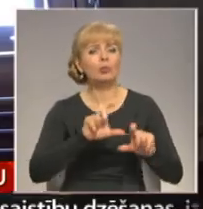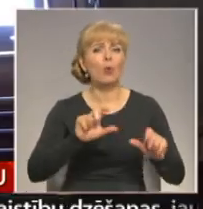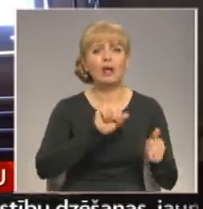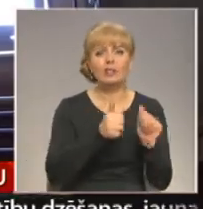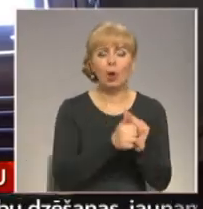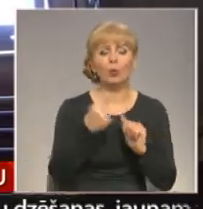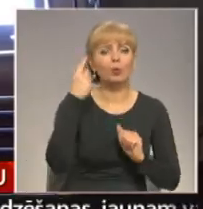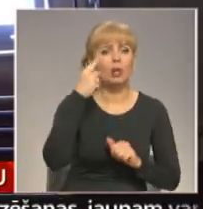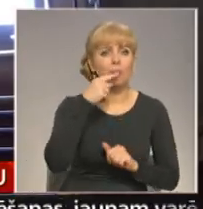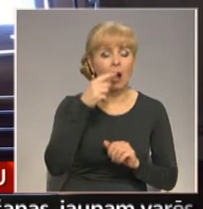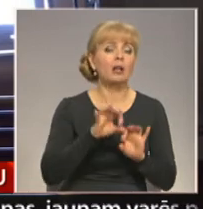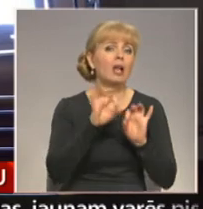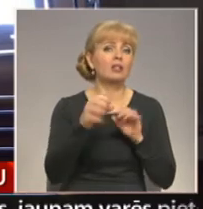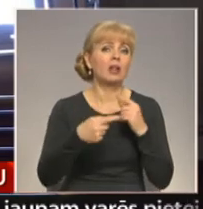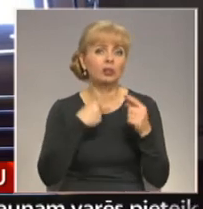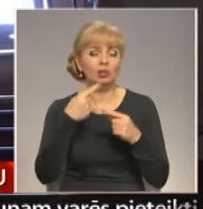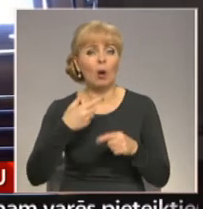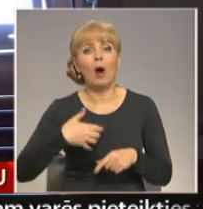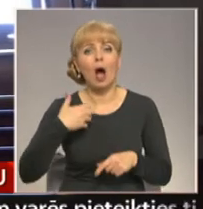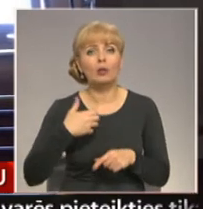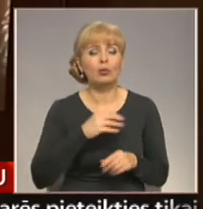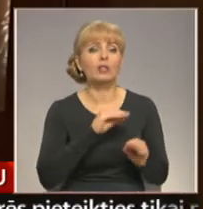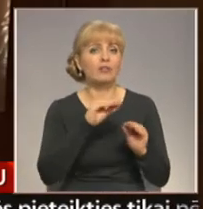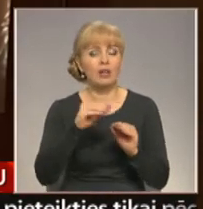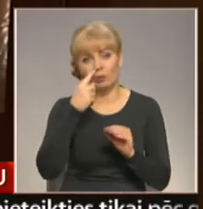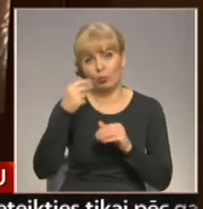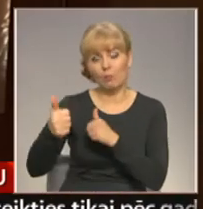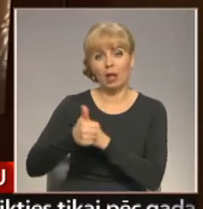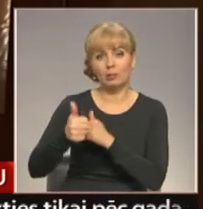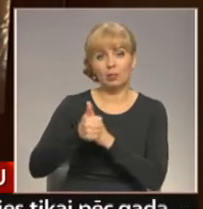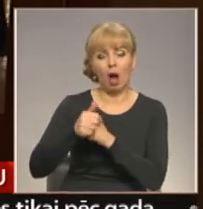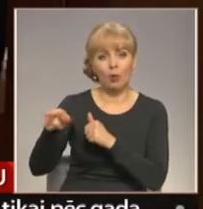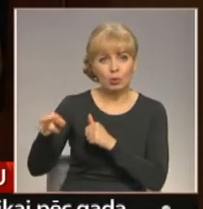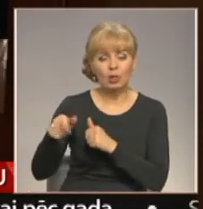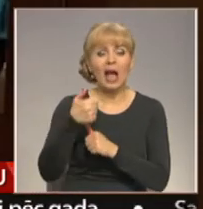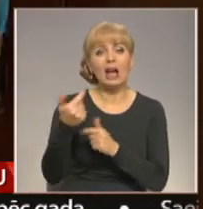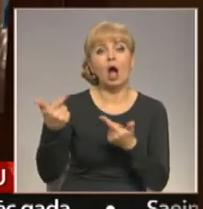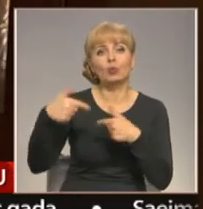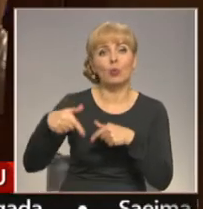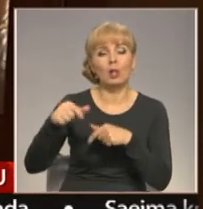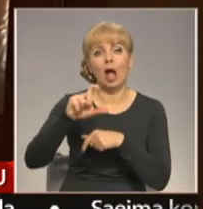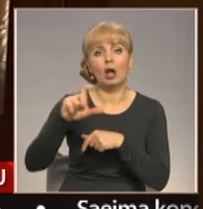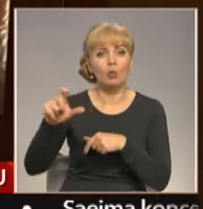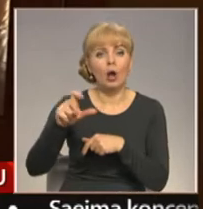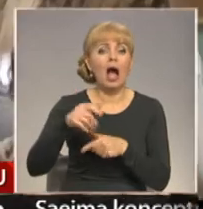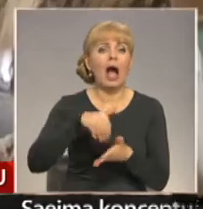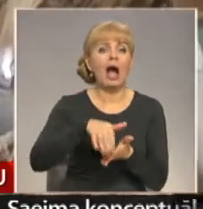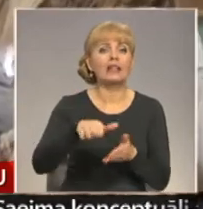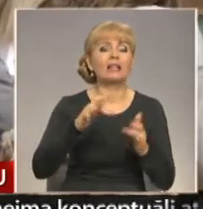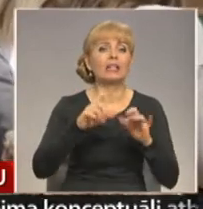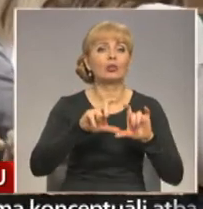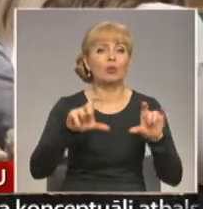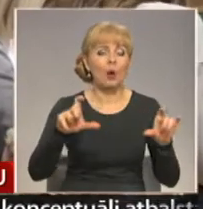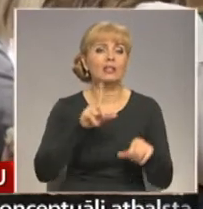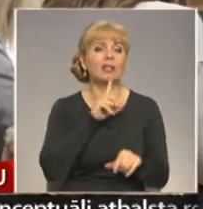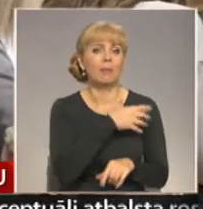jau martā, un tad sākās sarunas par audzēkņu ievietošanu 3 netēlu esošajās izglītības iestādēs tuvāko gadu laikā, kad tās atteicās uzņemt internāta skolas audzēkņus,